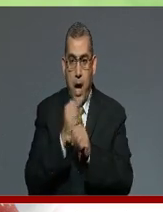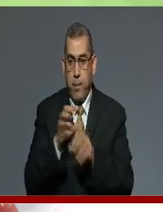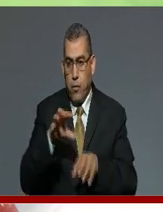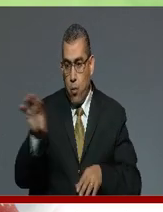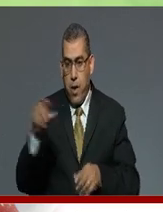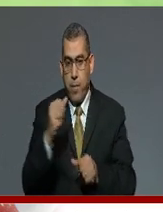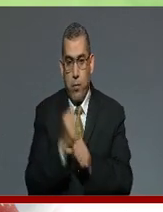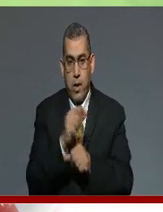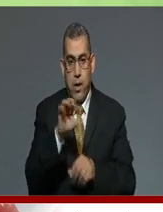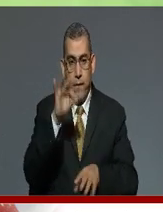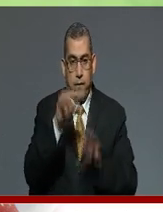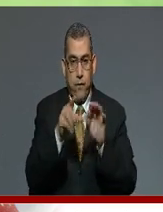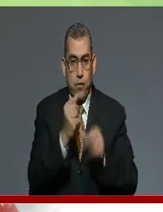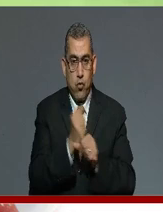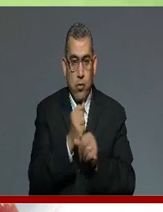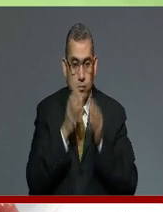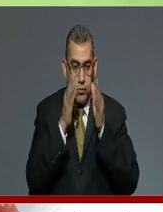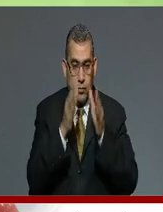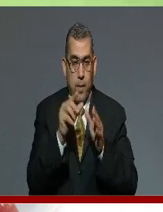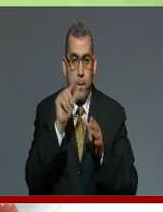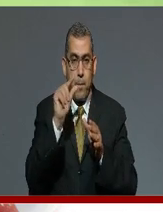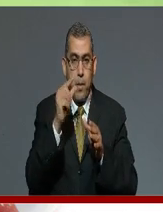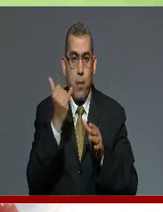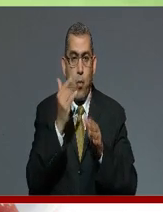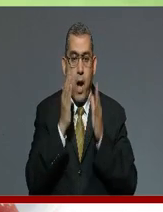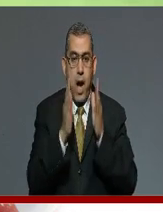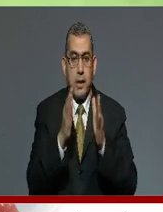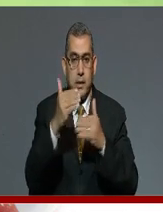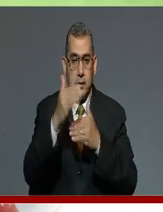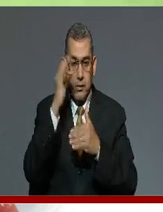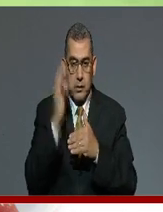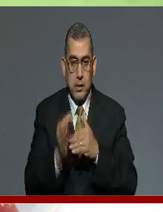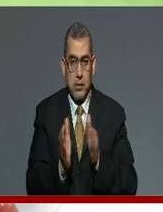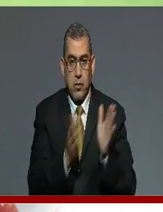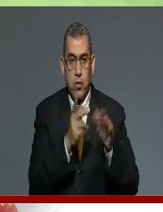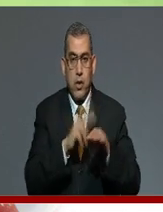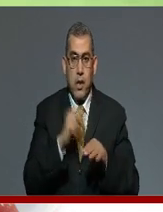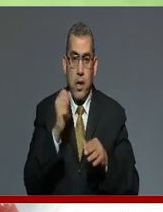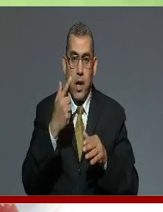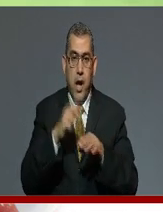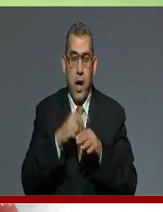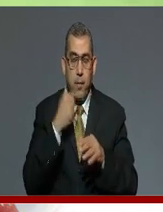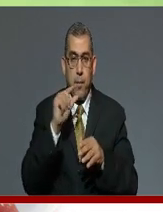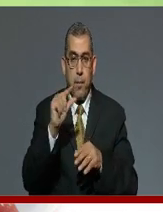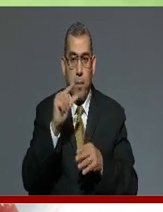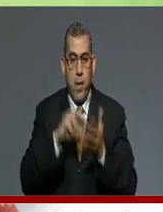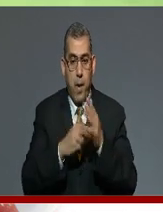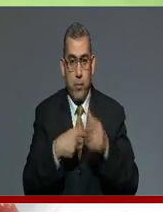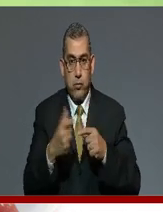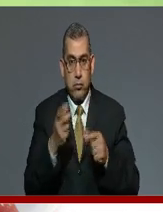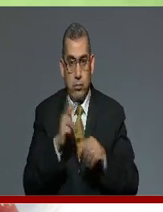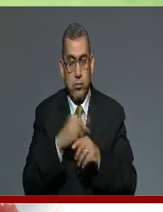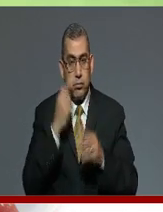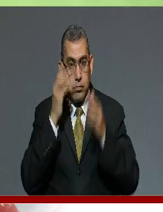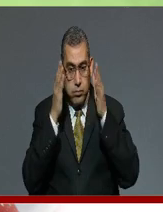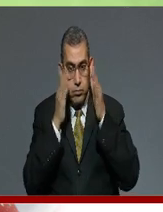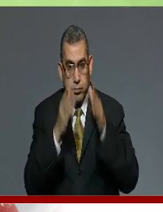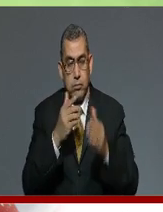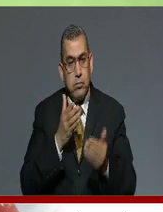والبعض الاخر يركز على برنامج محدد وبعض البرمجيات والبرامج الاخرى تركز على